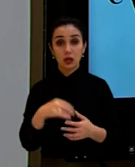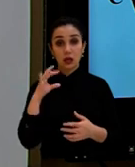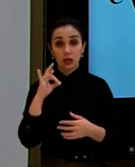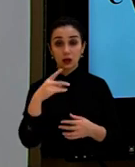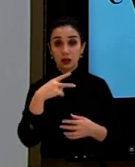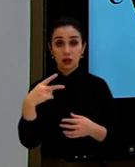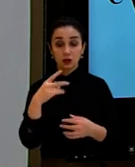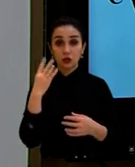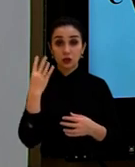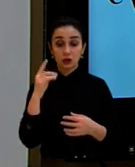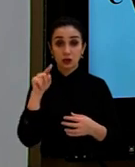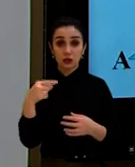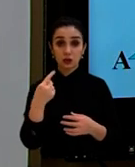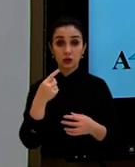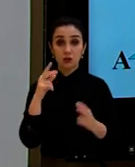R равно